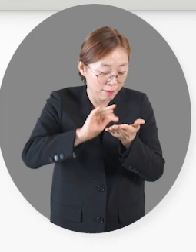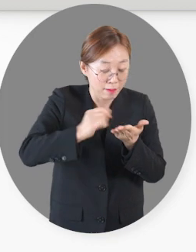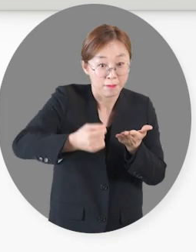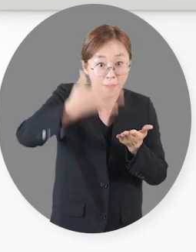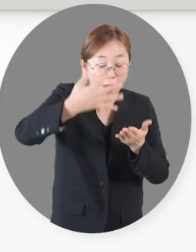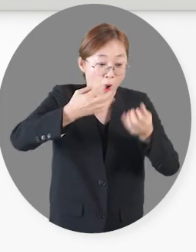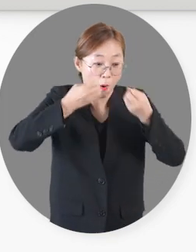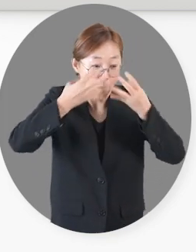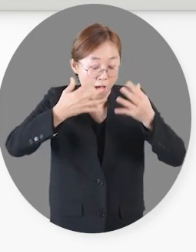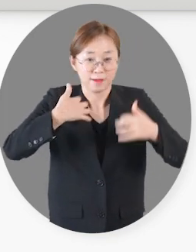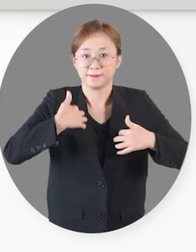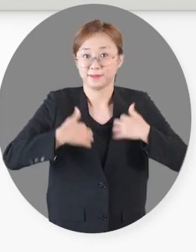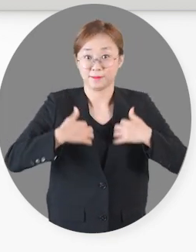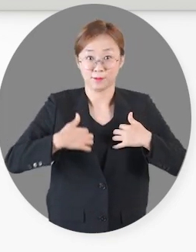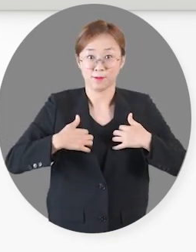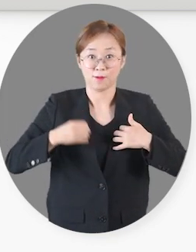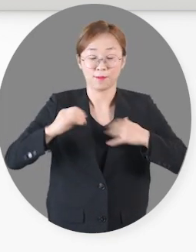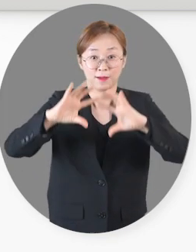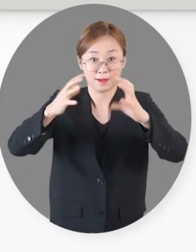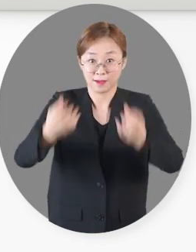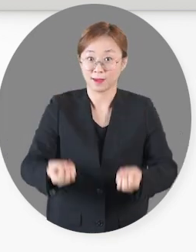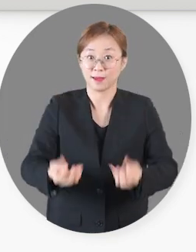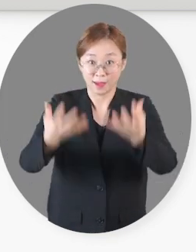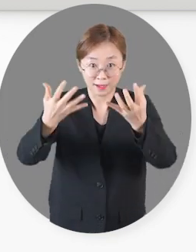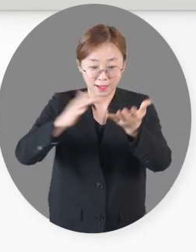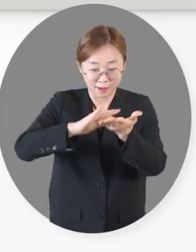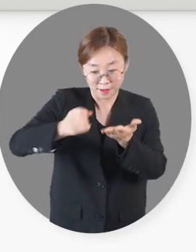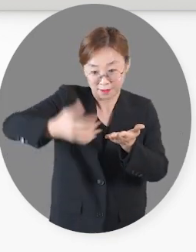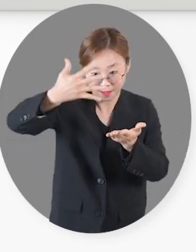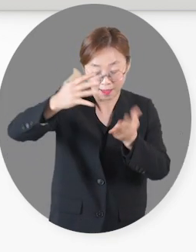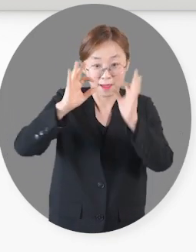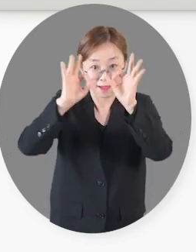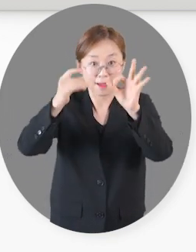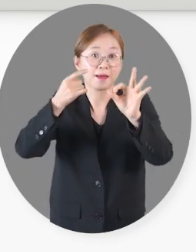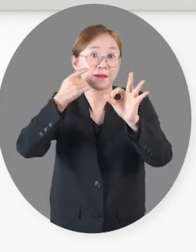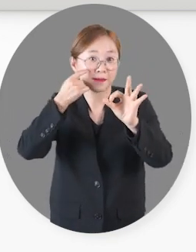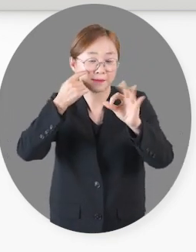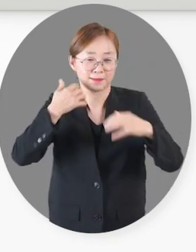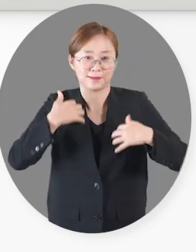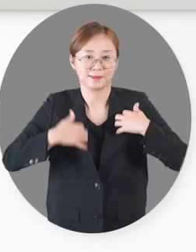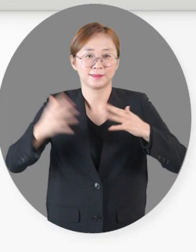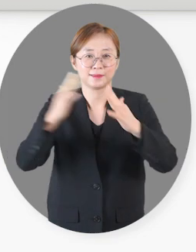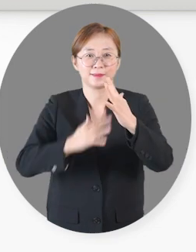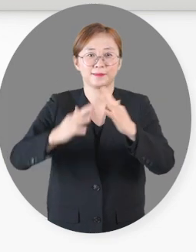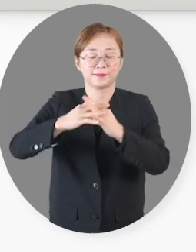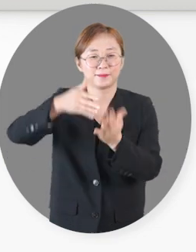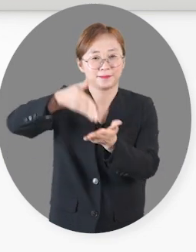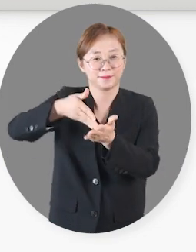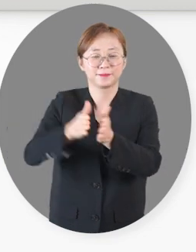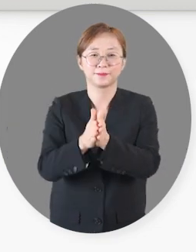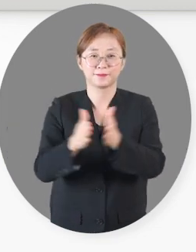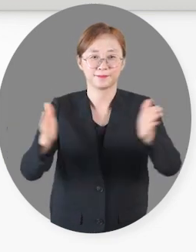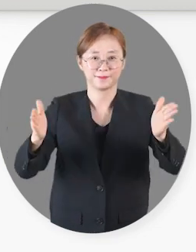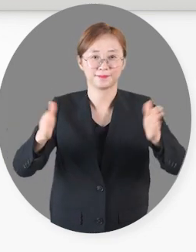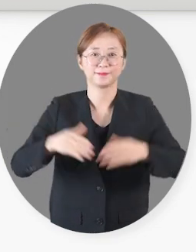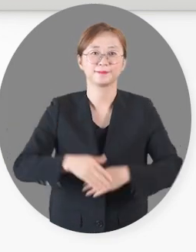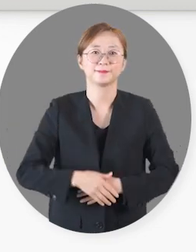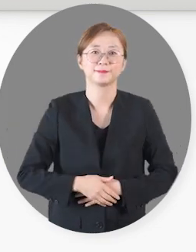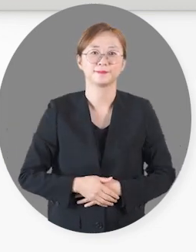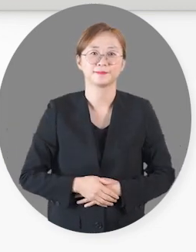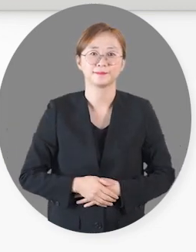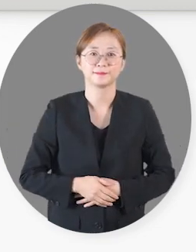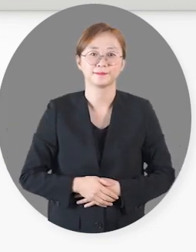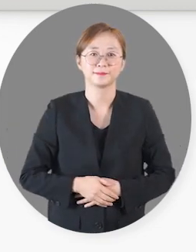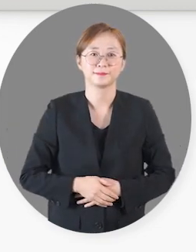현실과는 또 다른 재미가 있는 메타버스에서 공산성 미디어 아트 백제 연화를 즐겨보시는 건 어떨까요? 신바람 공주